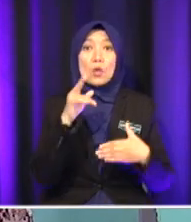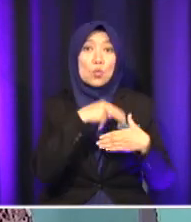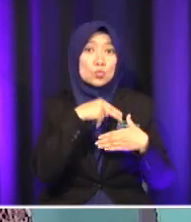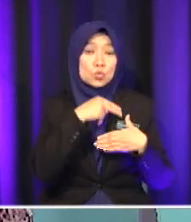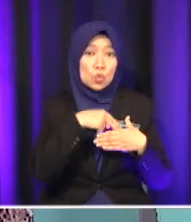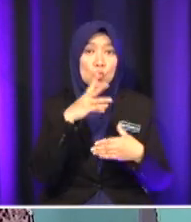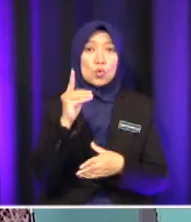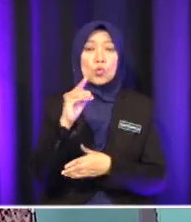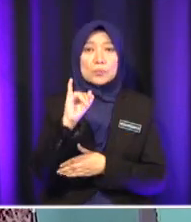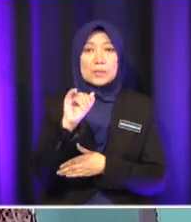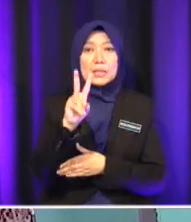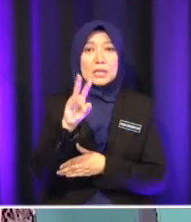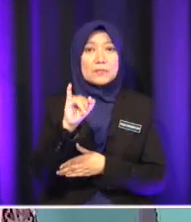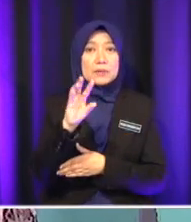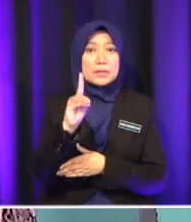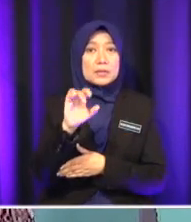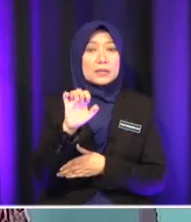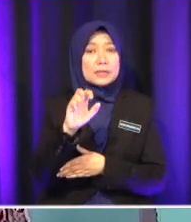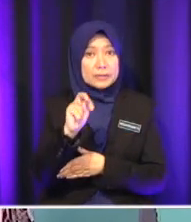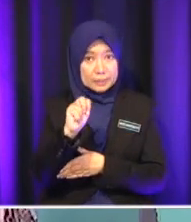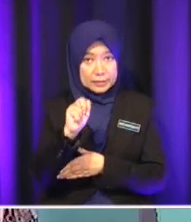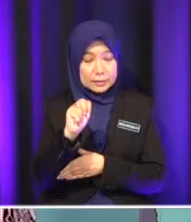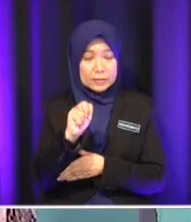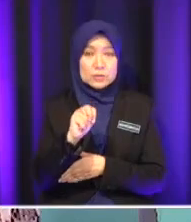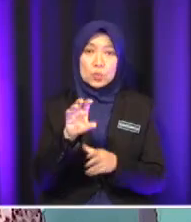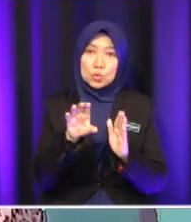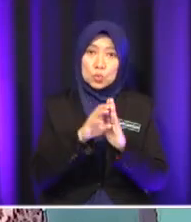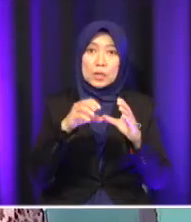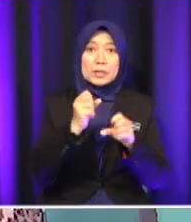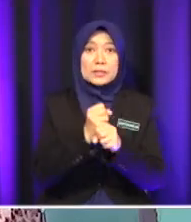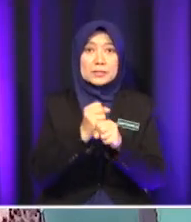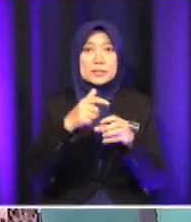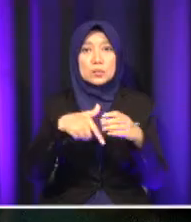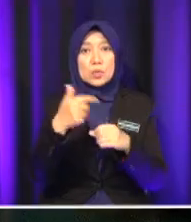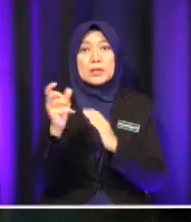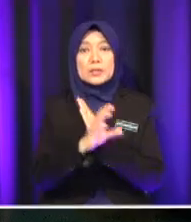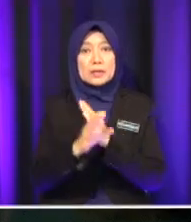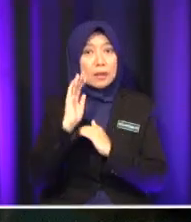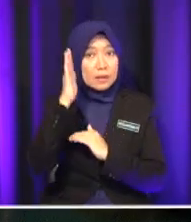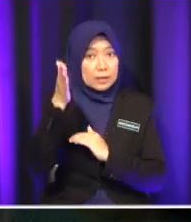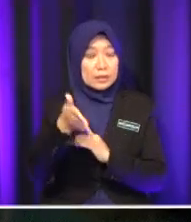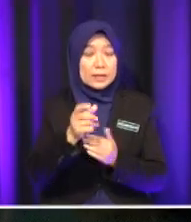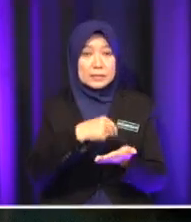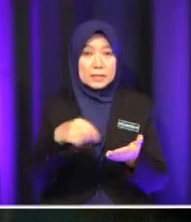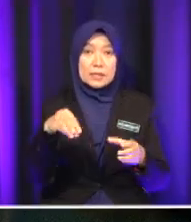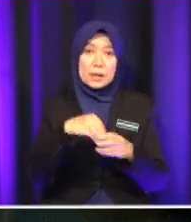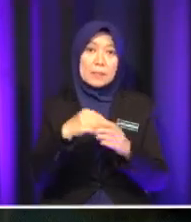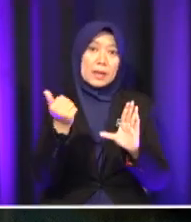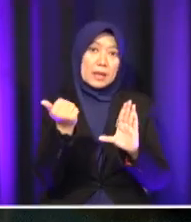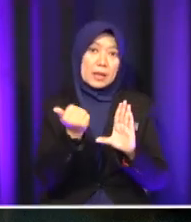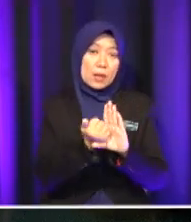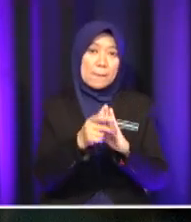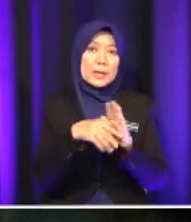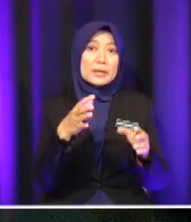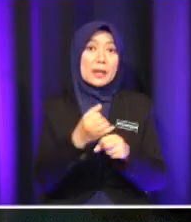di bekerja di luar negara kita akan catat di dalam account pendapatannya Oke seterusnya ialah